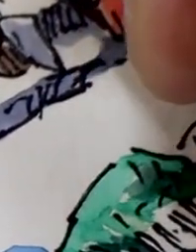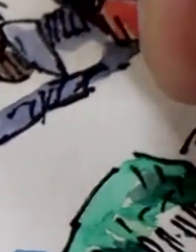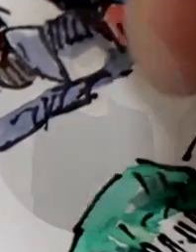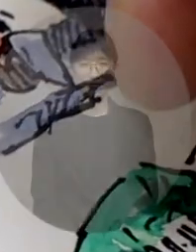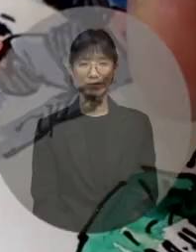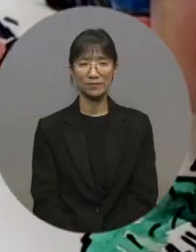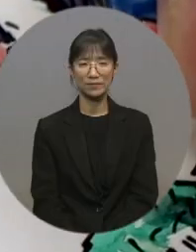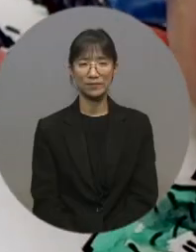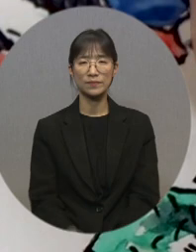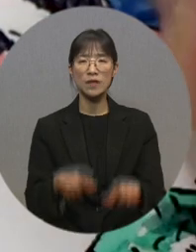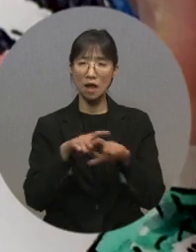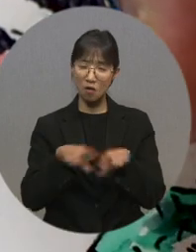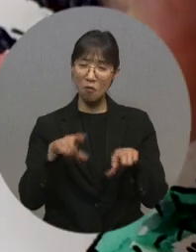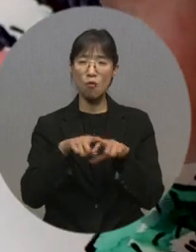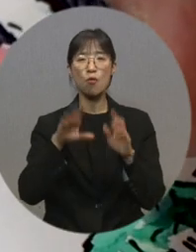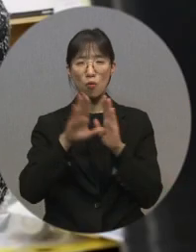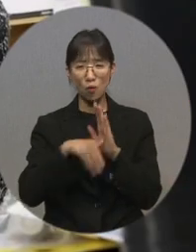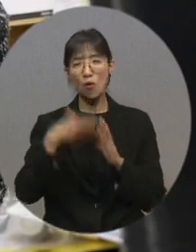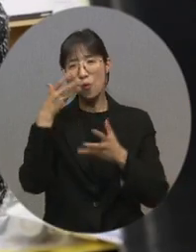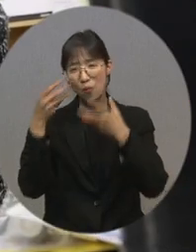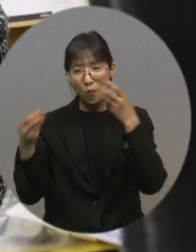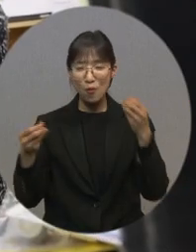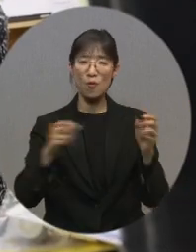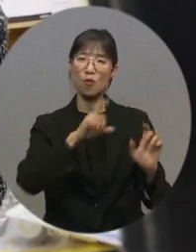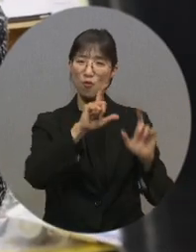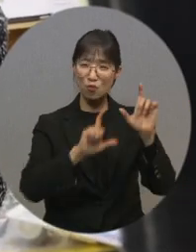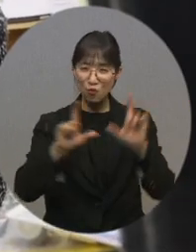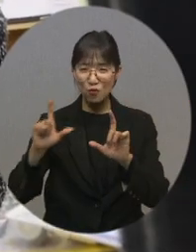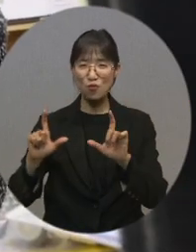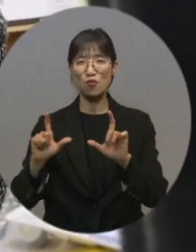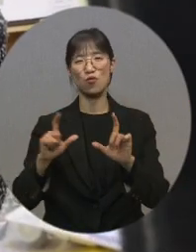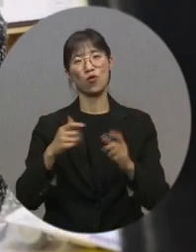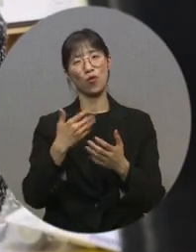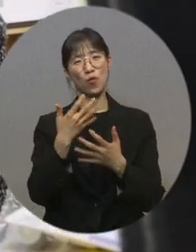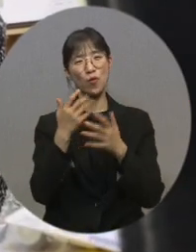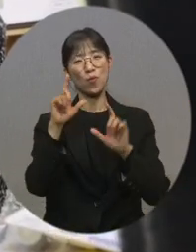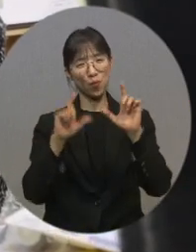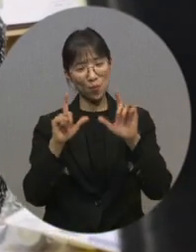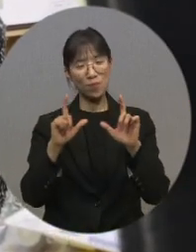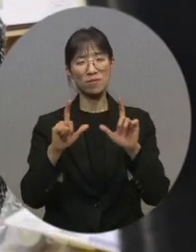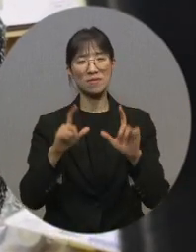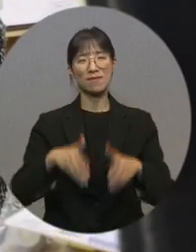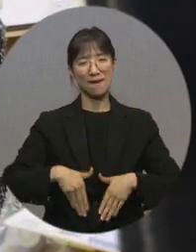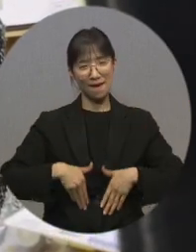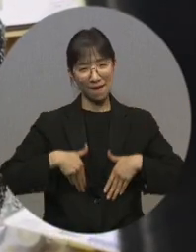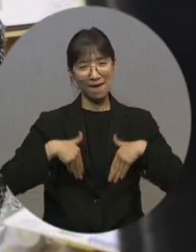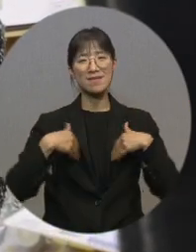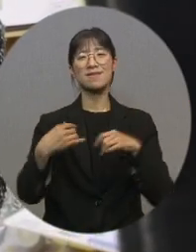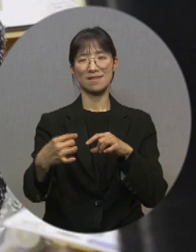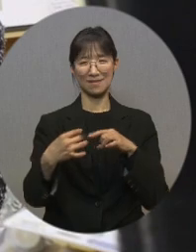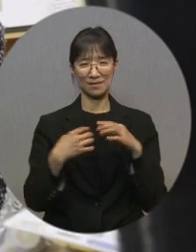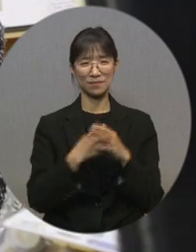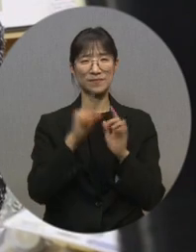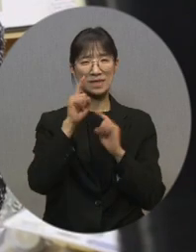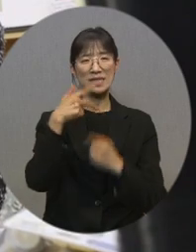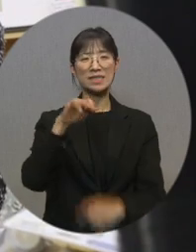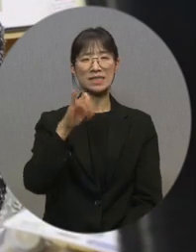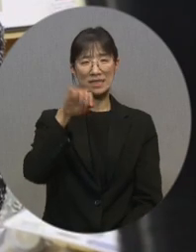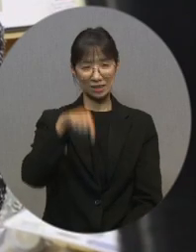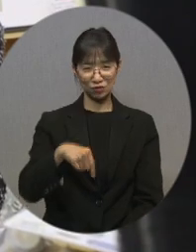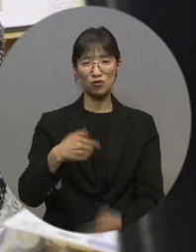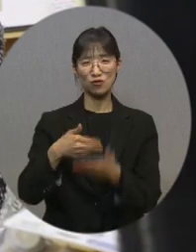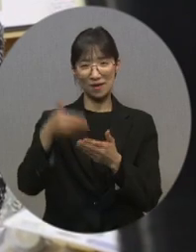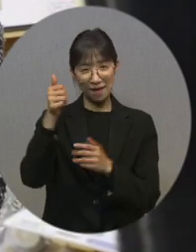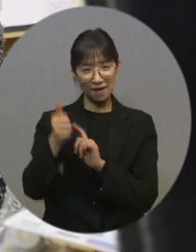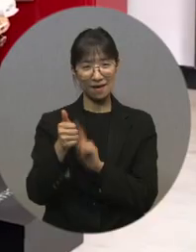일상에서 본 듯한 풍경과 정겨운 모습들이 따뜻하게 다가옵니다. 이진우 작가는 작가가